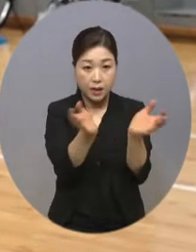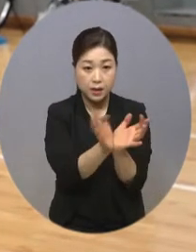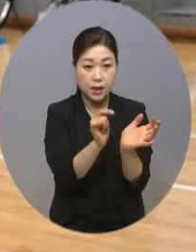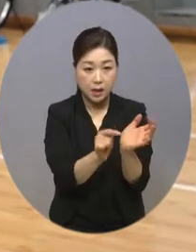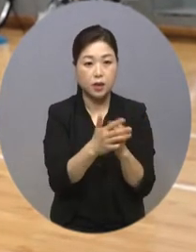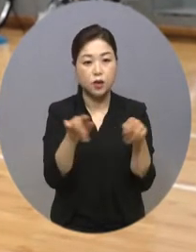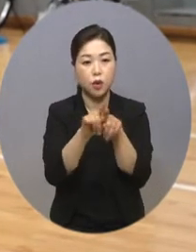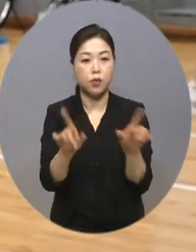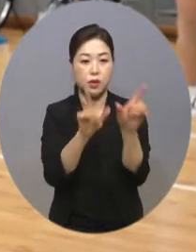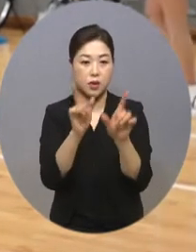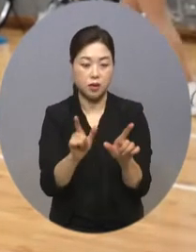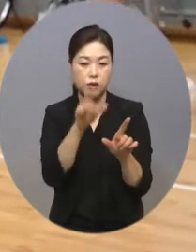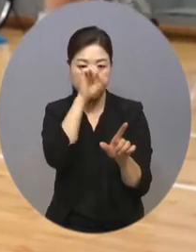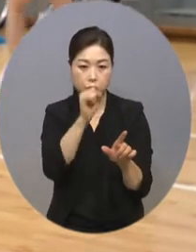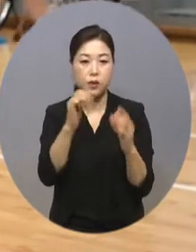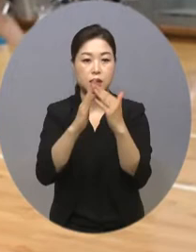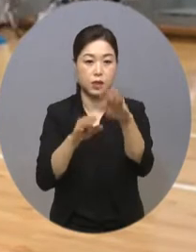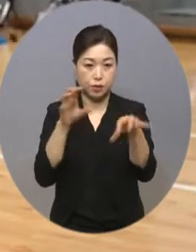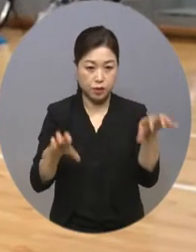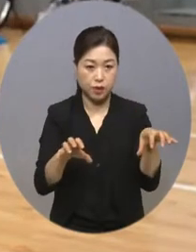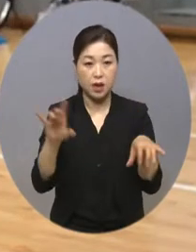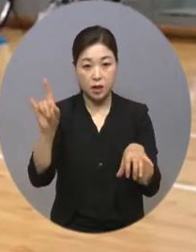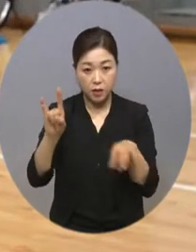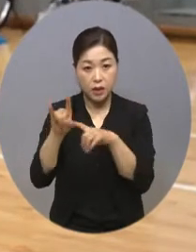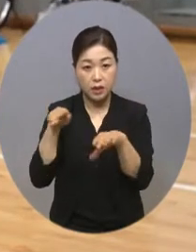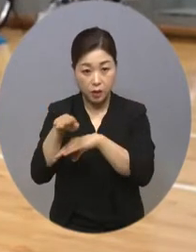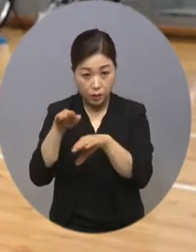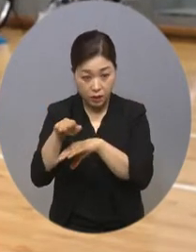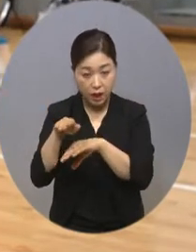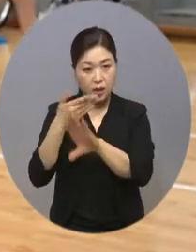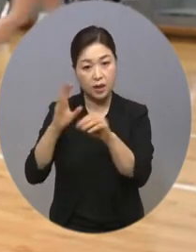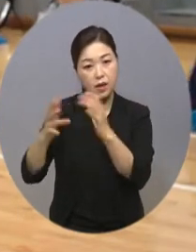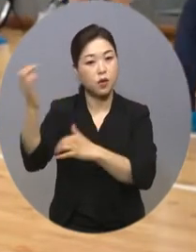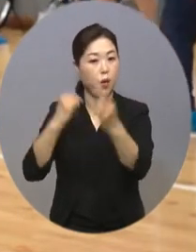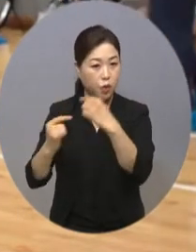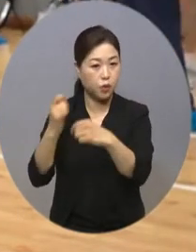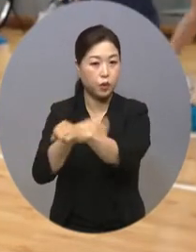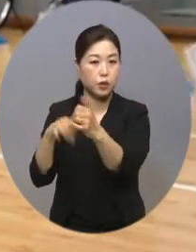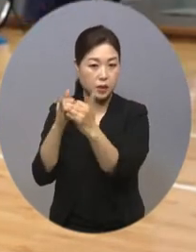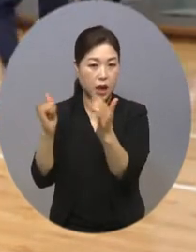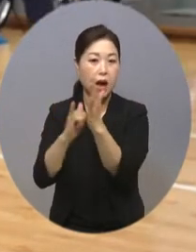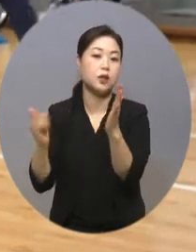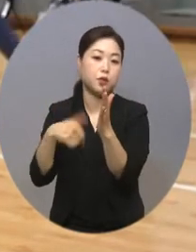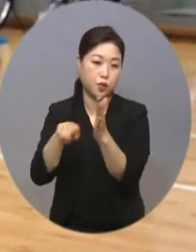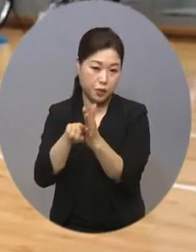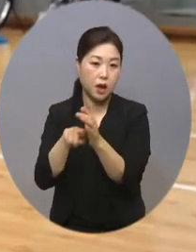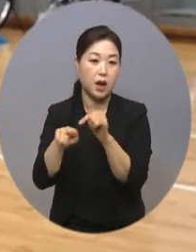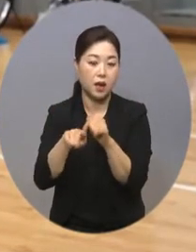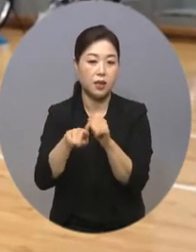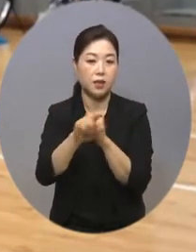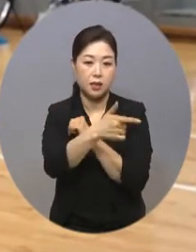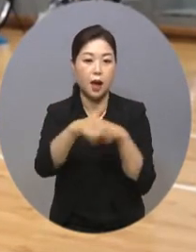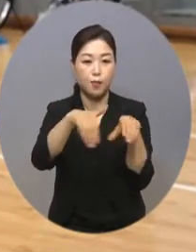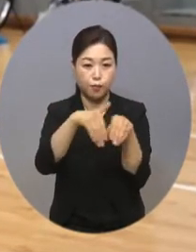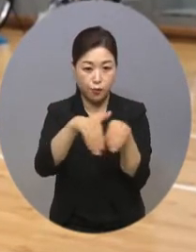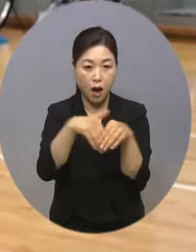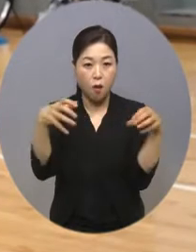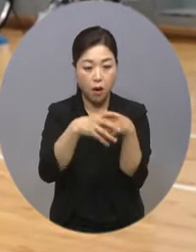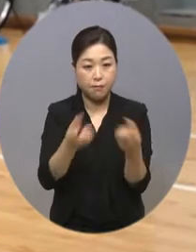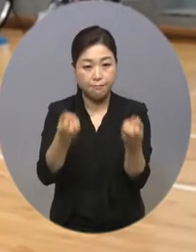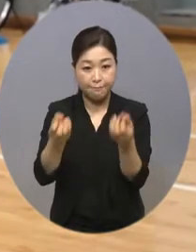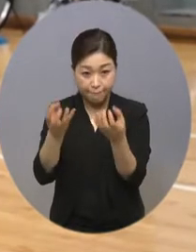더불어 사는 좋은 이웃은 현대자동차 외국인 노동자 가족을 위한 외국인 노동자 다문화 화합 한마당